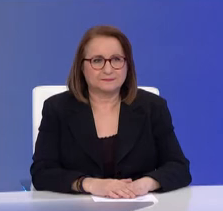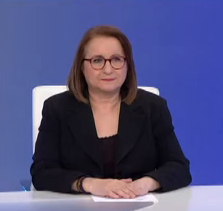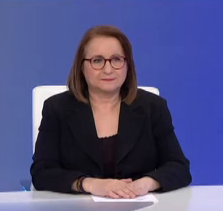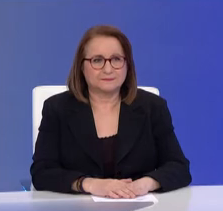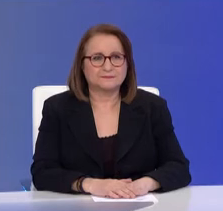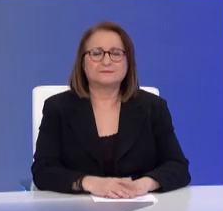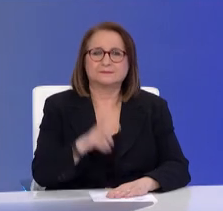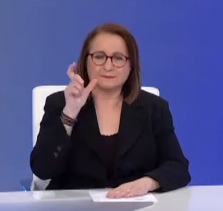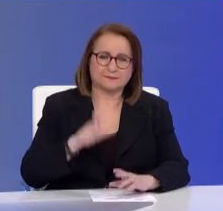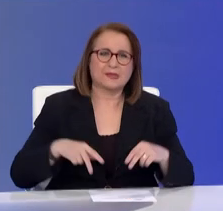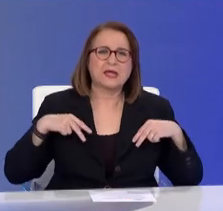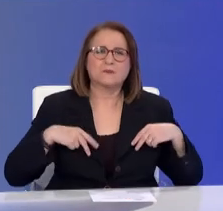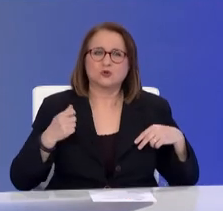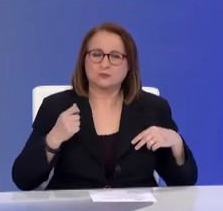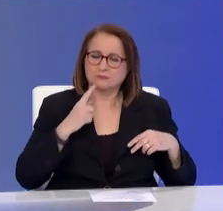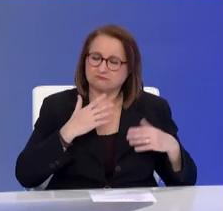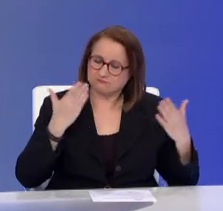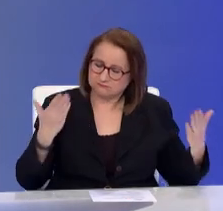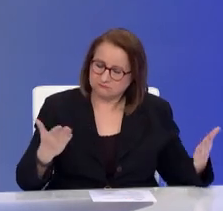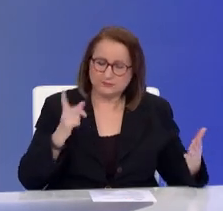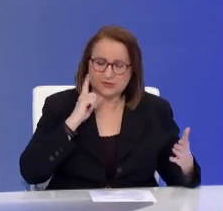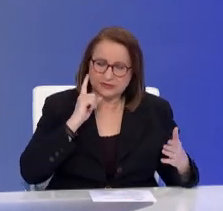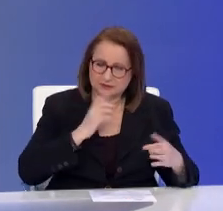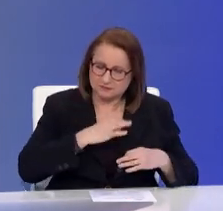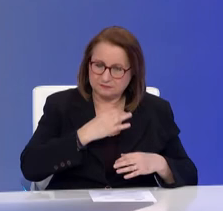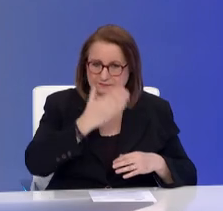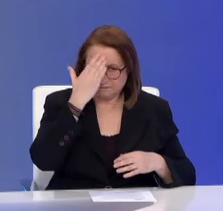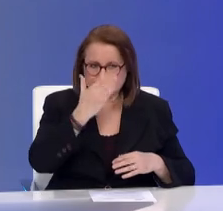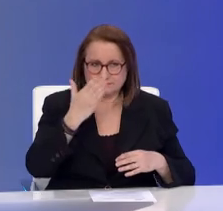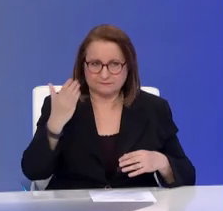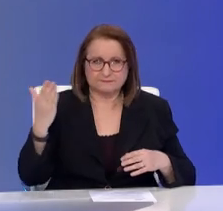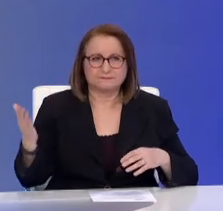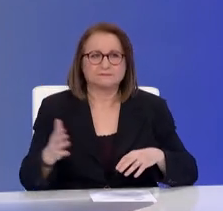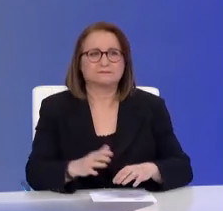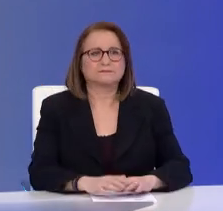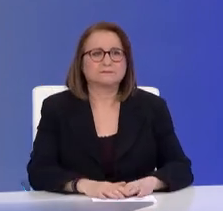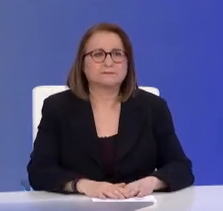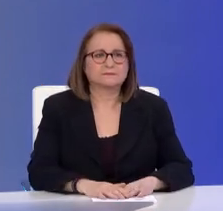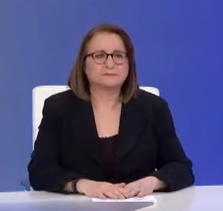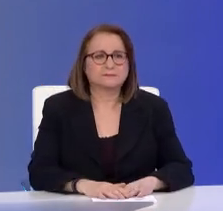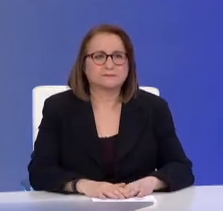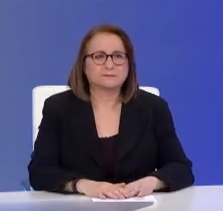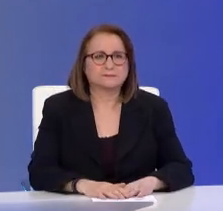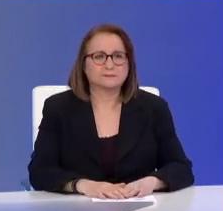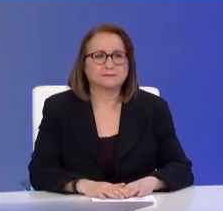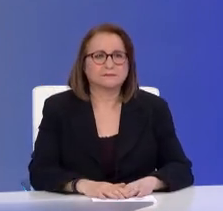Your Excellency, Madam President of the Hellenic Republic, Πρόεδρε της Ελληνικής Δημοκρατίας,